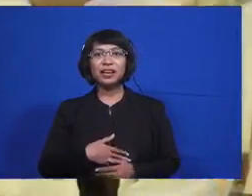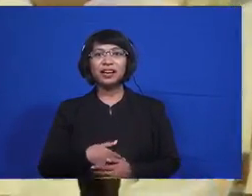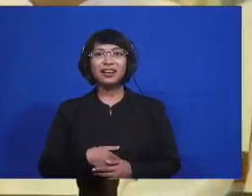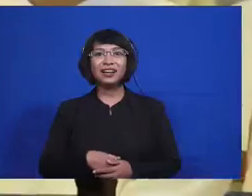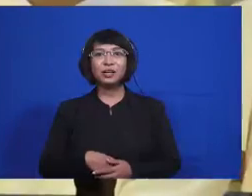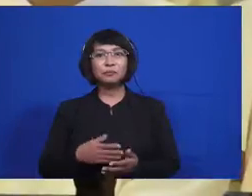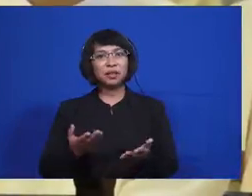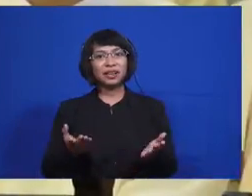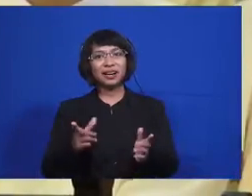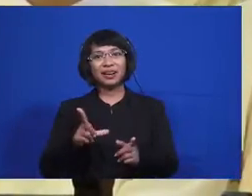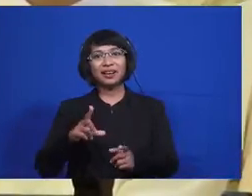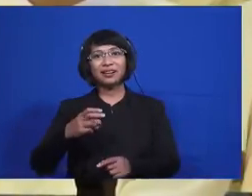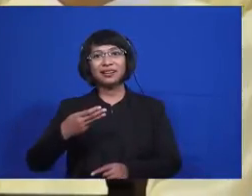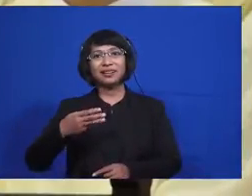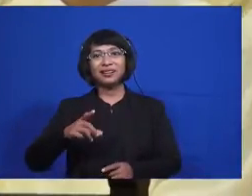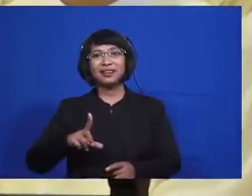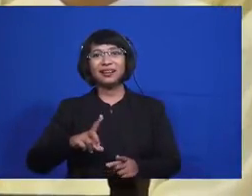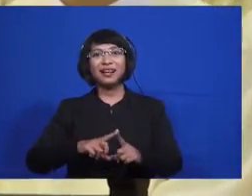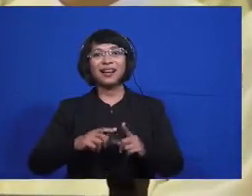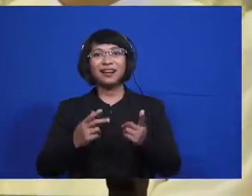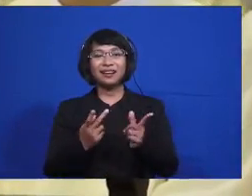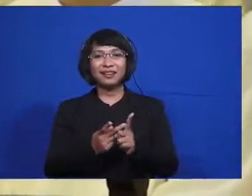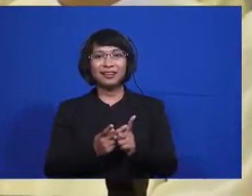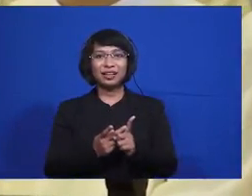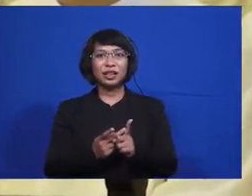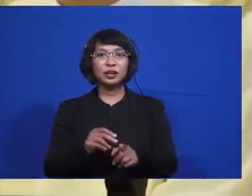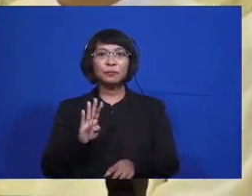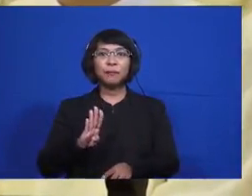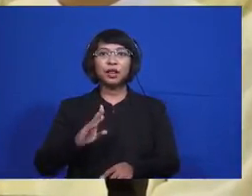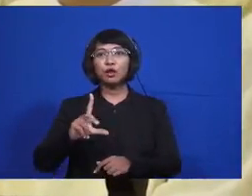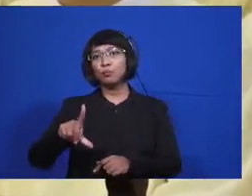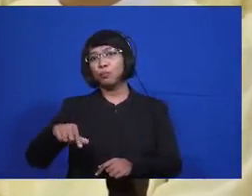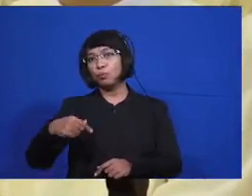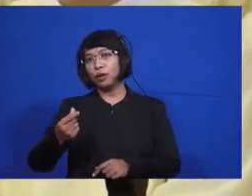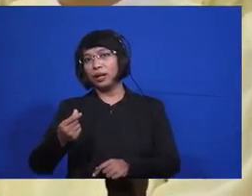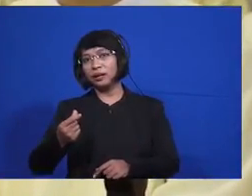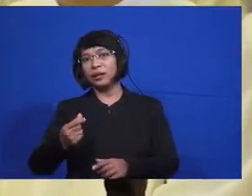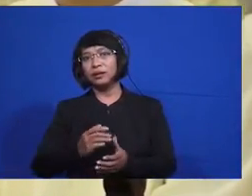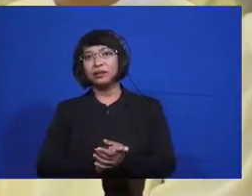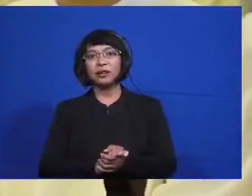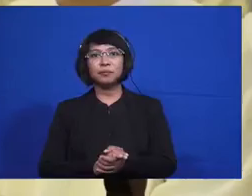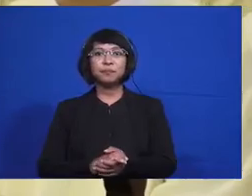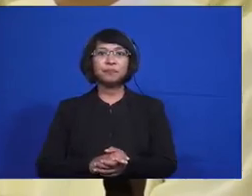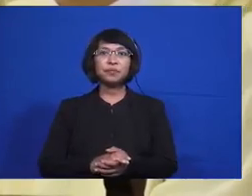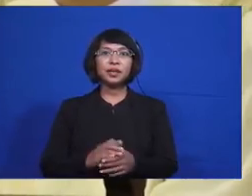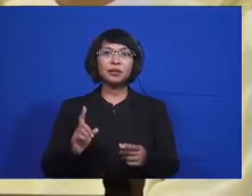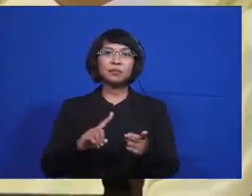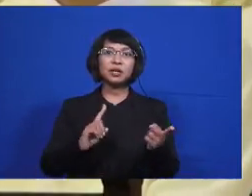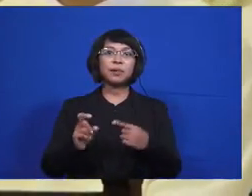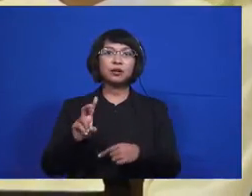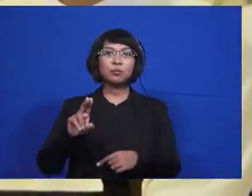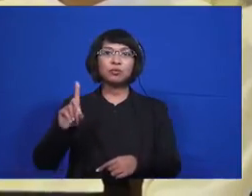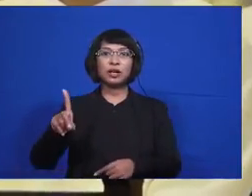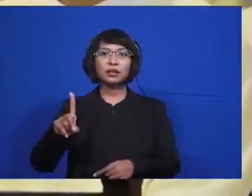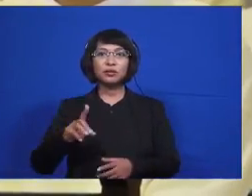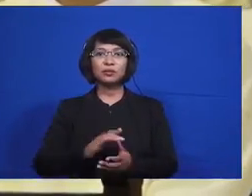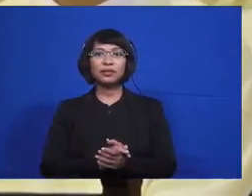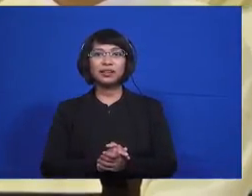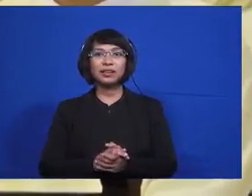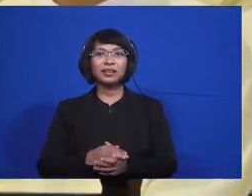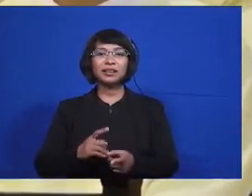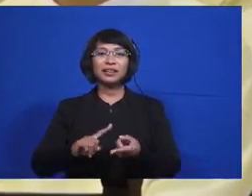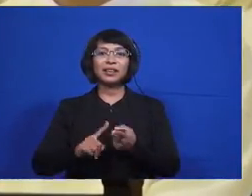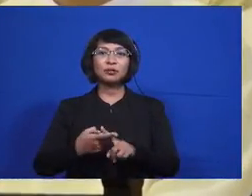juga. Karena 4 bulan harus bersama dengan 21 di antara mereka sendiri, gulang-gulung